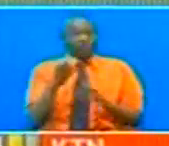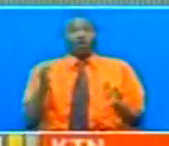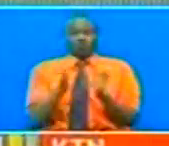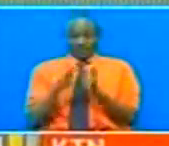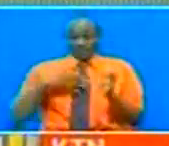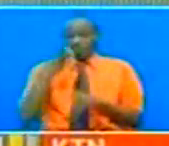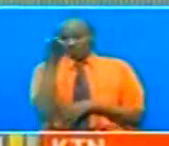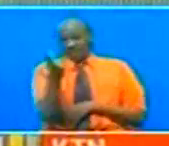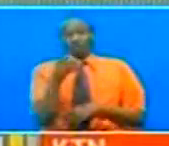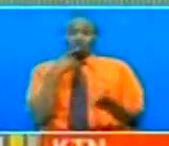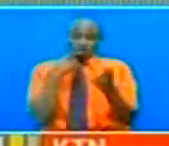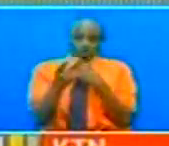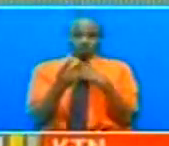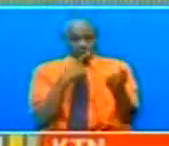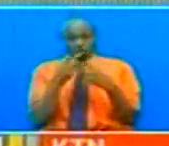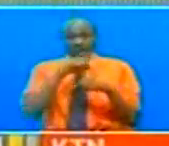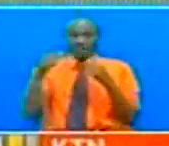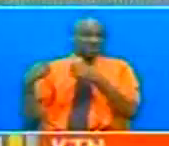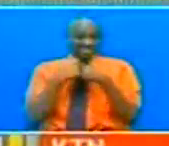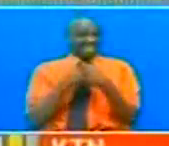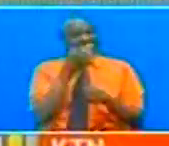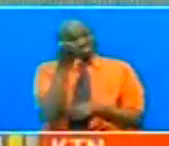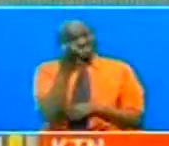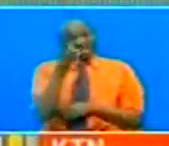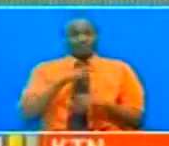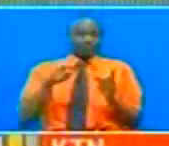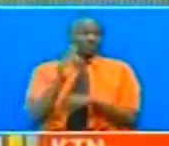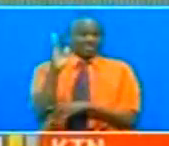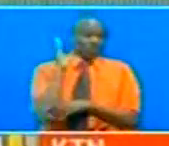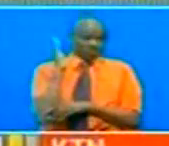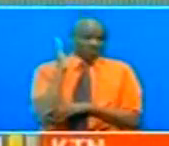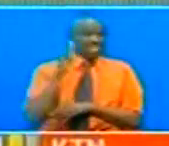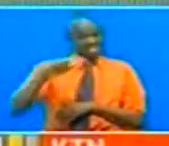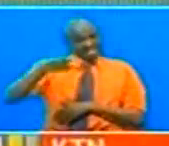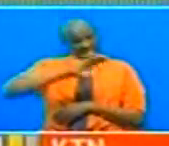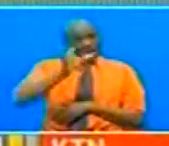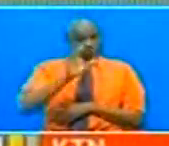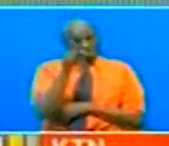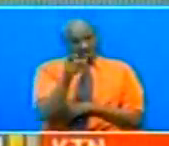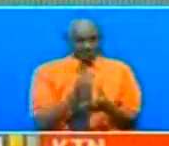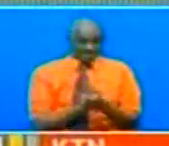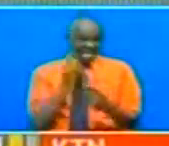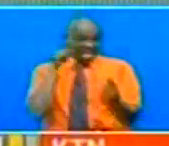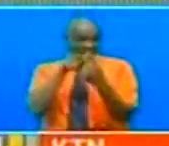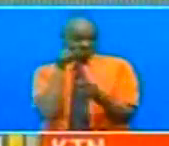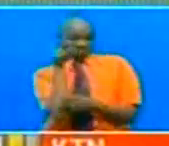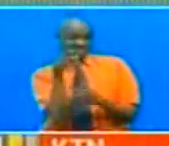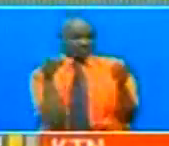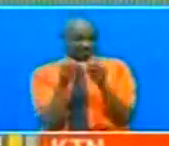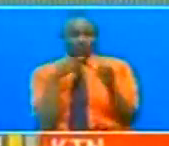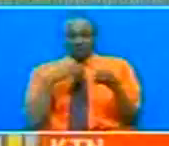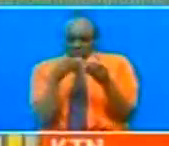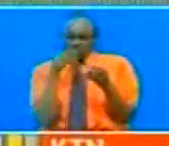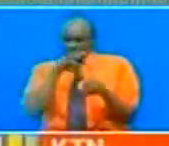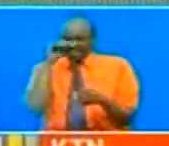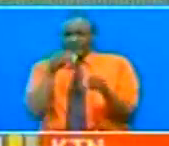huo ili kuzungumzia waziwazi changamoto za usalama katika kaunti. Lengo la mkutano huo ni kutafuta suluhu